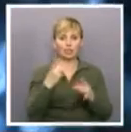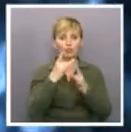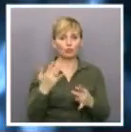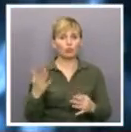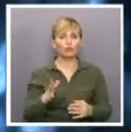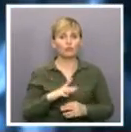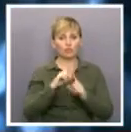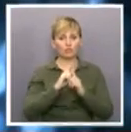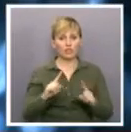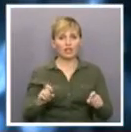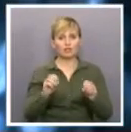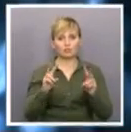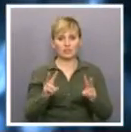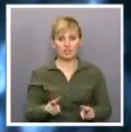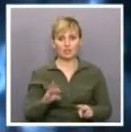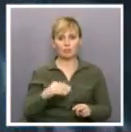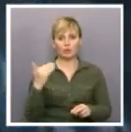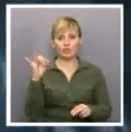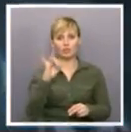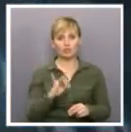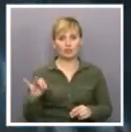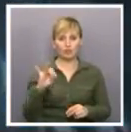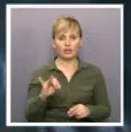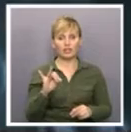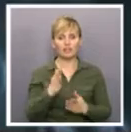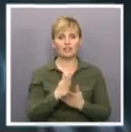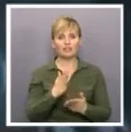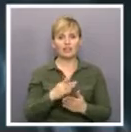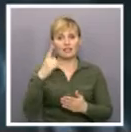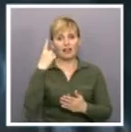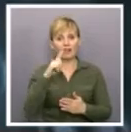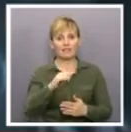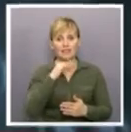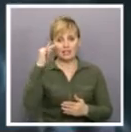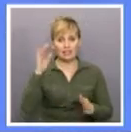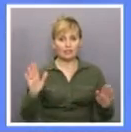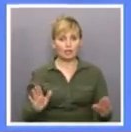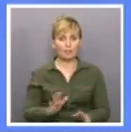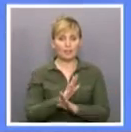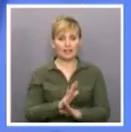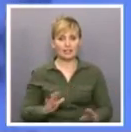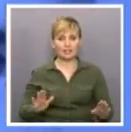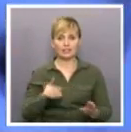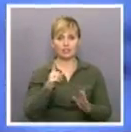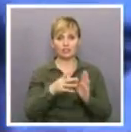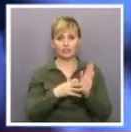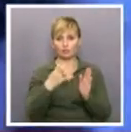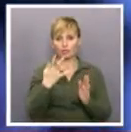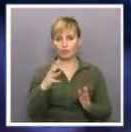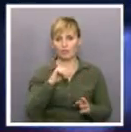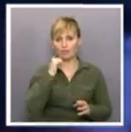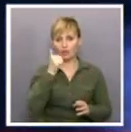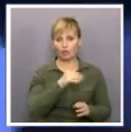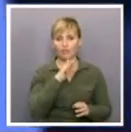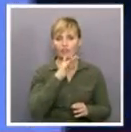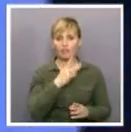был уникальным специалистом по эпохе Алашорды, кроме того, является автором гимна Казахской ССР 1945 года.